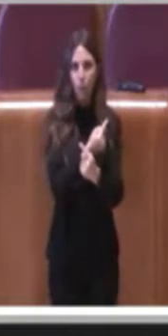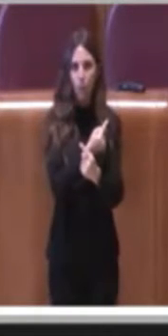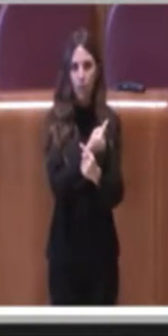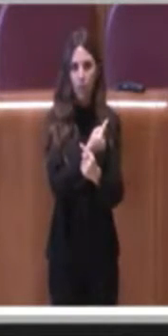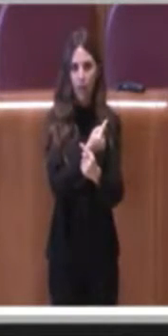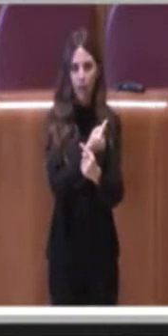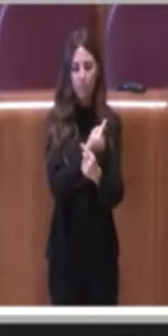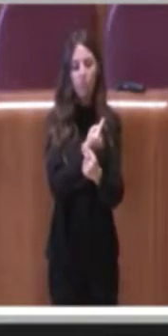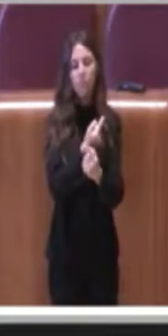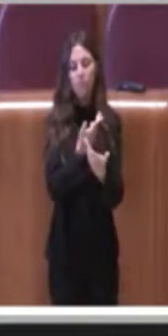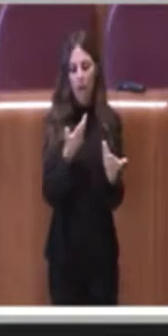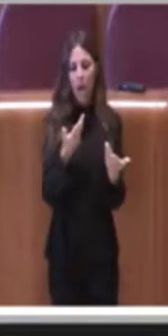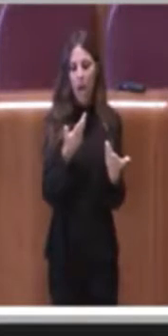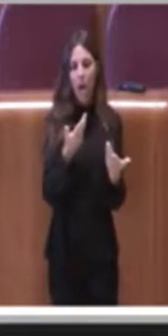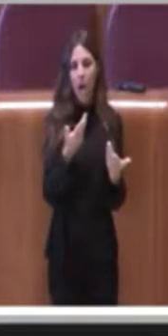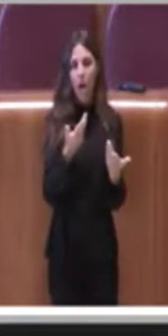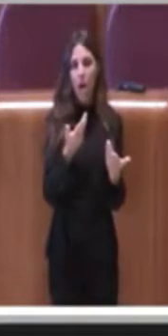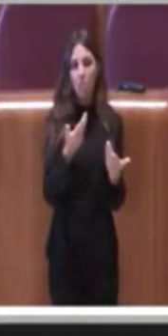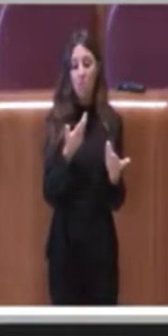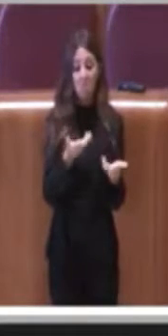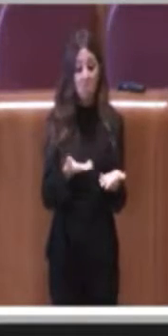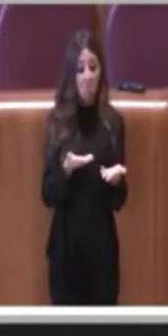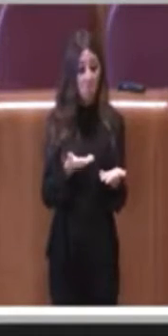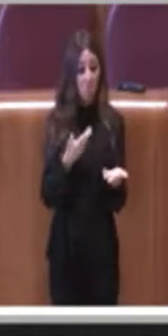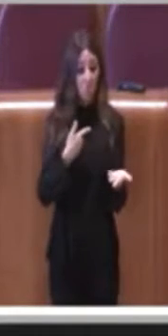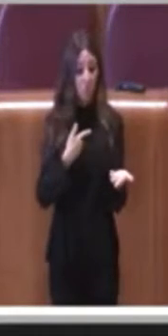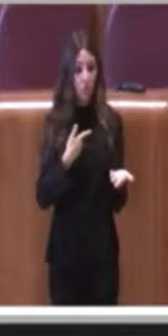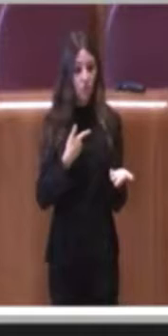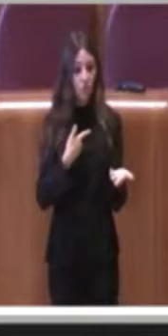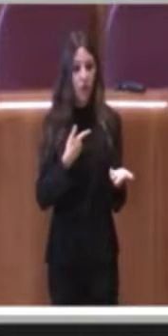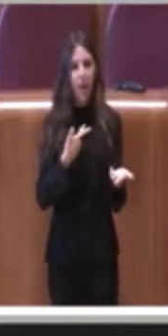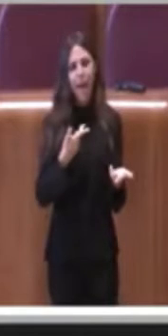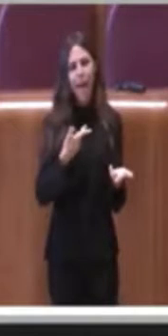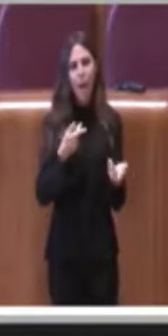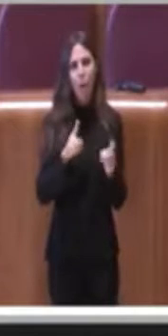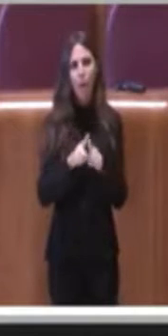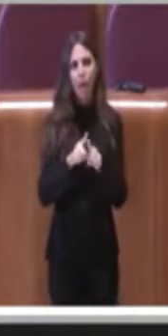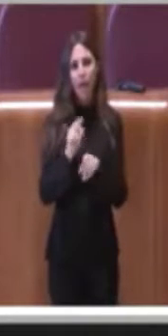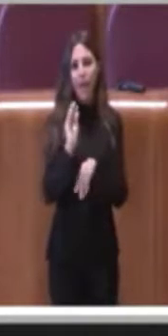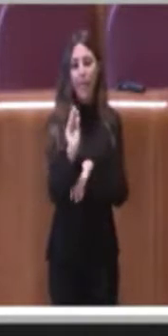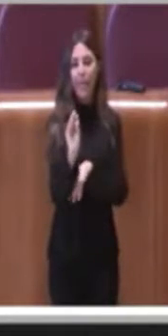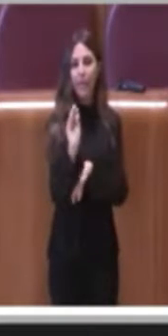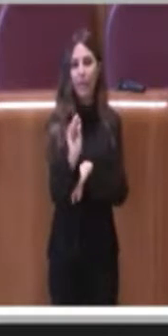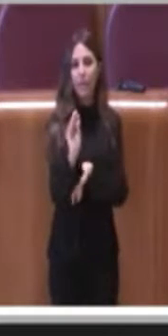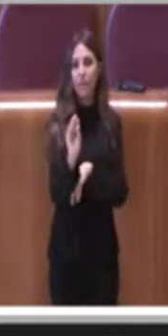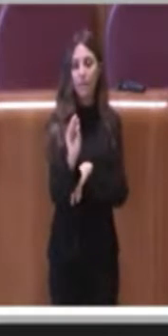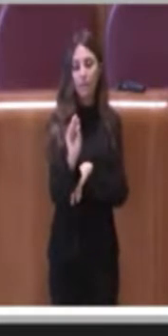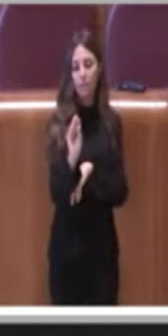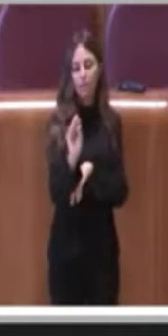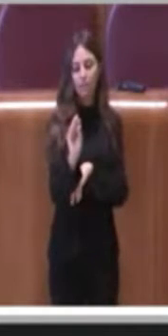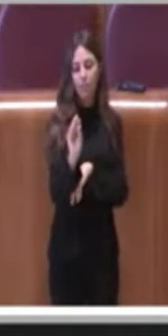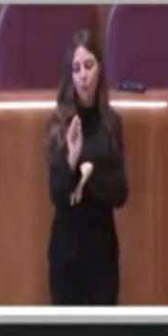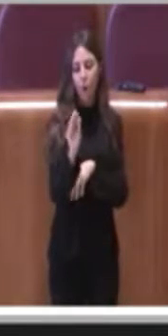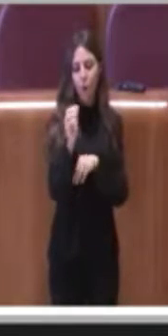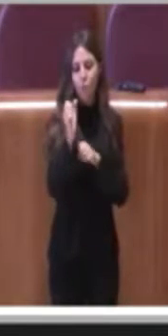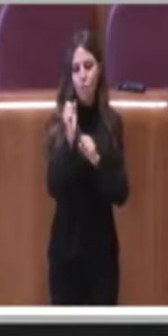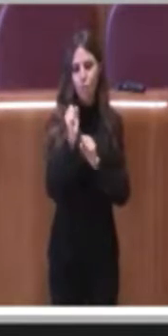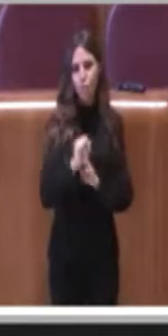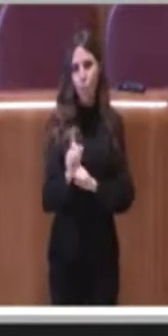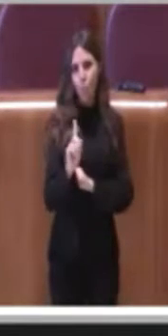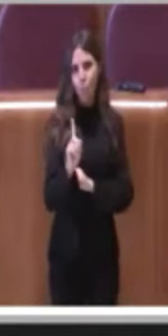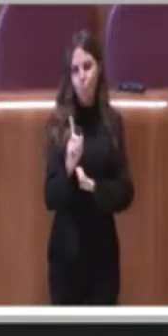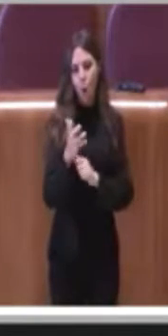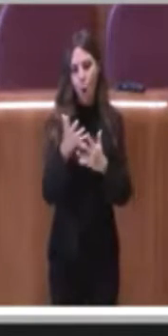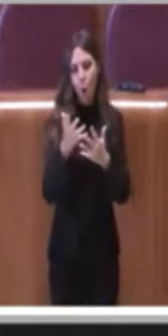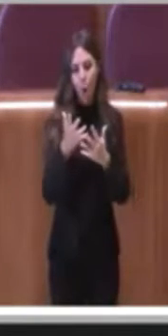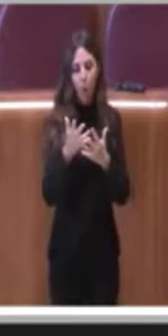Però comunque sia, siamo qui di fronte a una richiesta che non può essere portata a